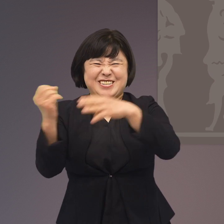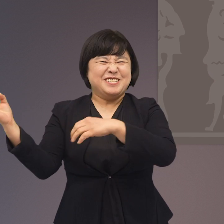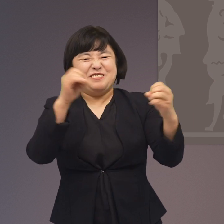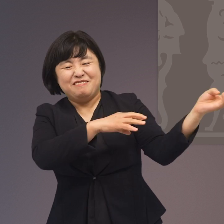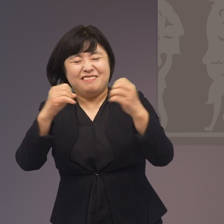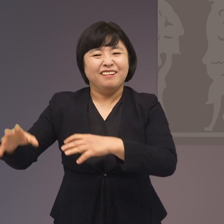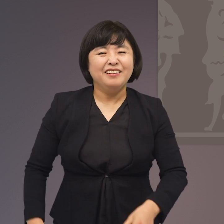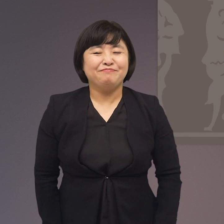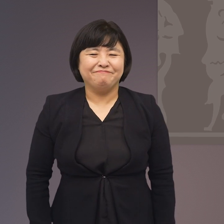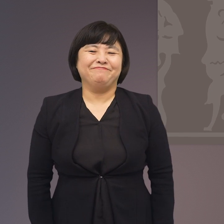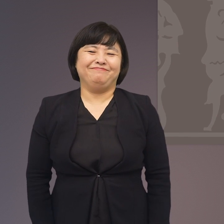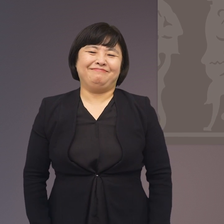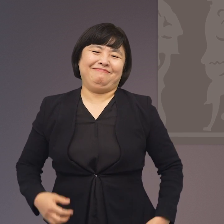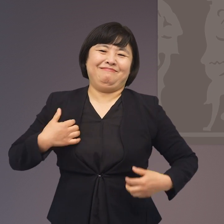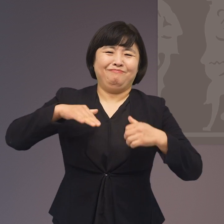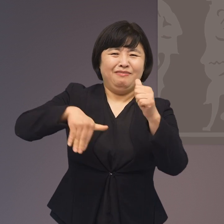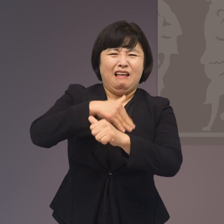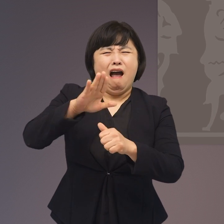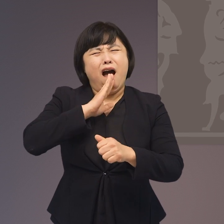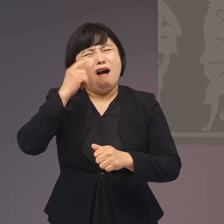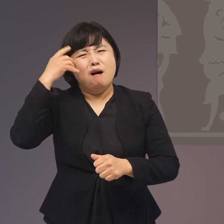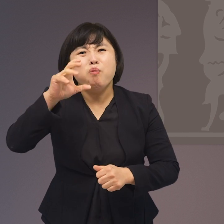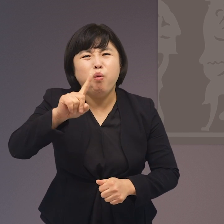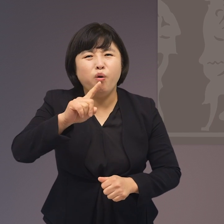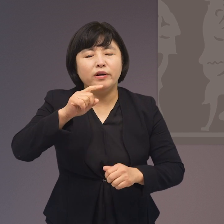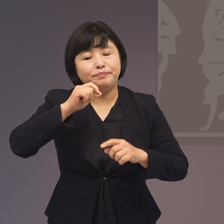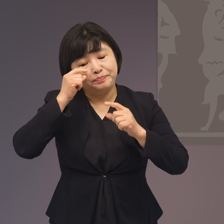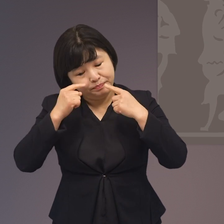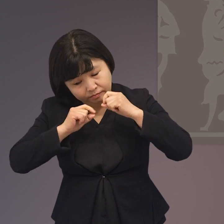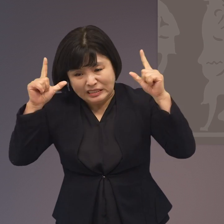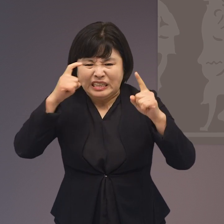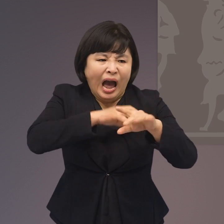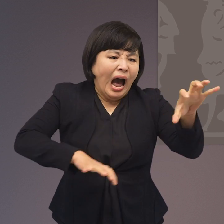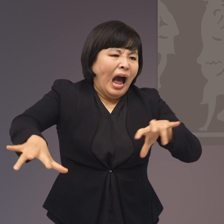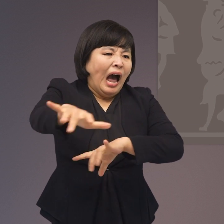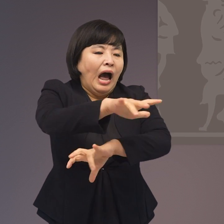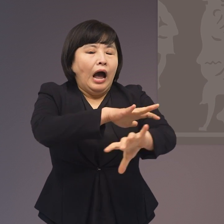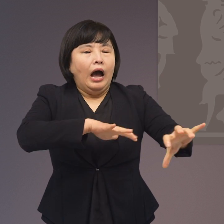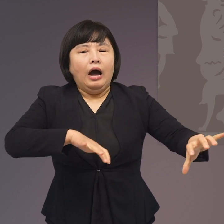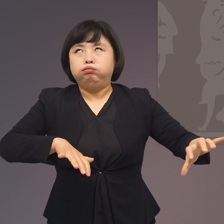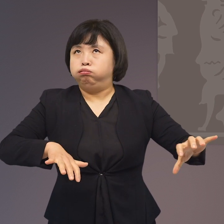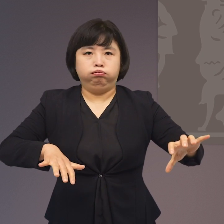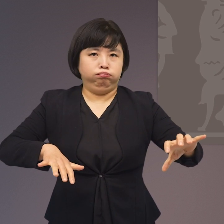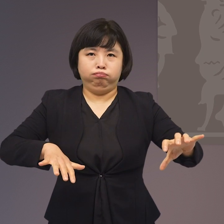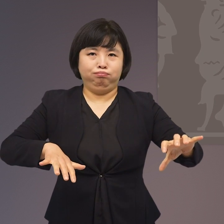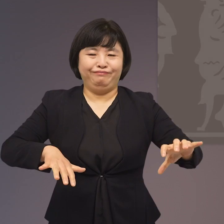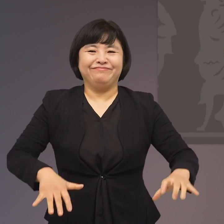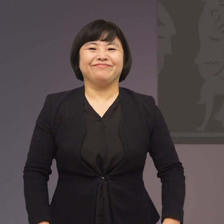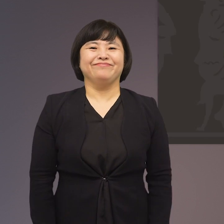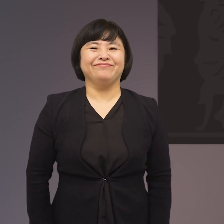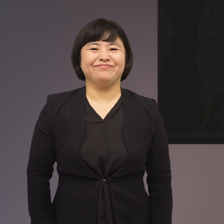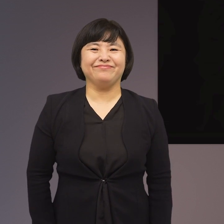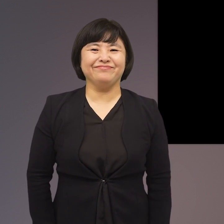그만한 가치가 있었습니다. 골치 아픈 뒷정리 따위야 술이 깨고 나서 생각할 일이고요.